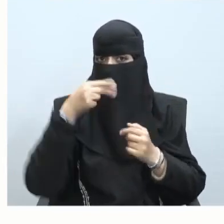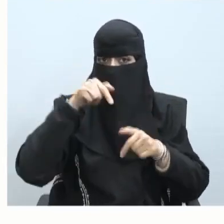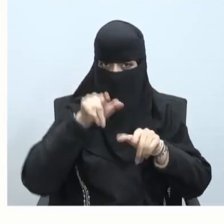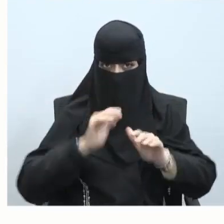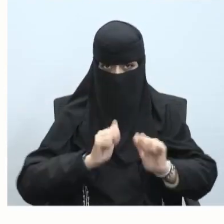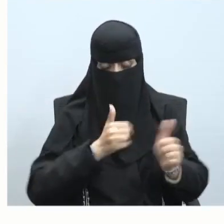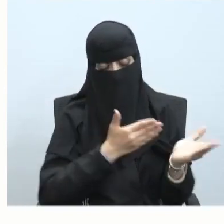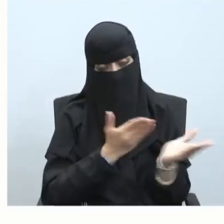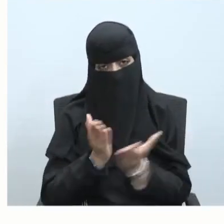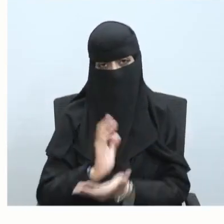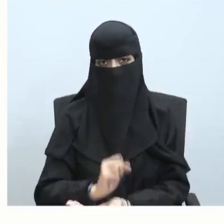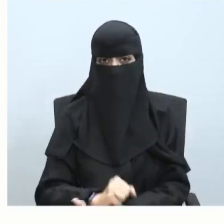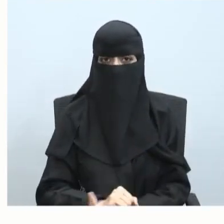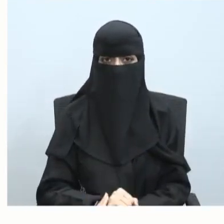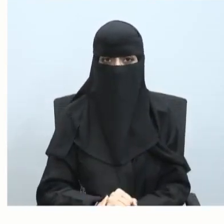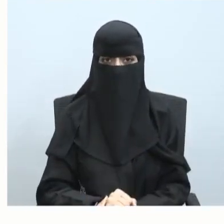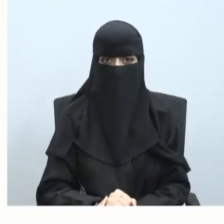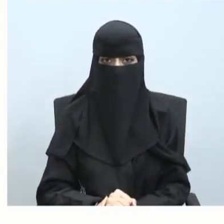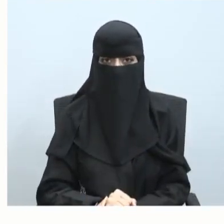تفضل يا ابطال